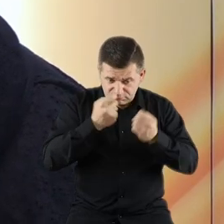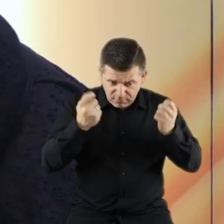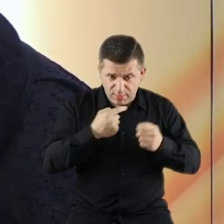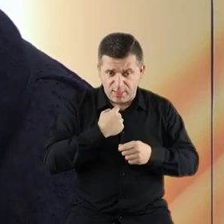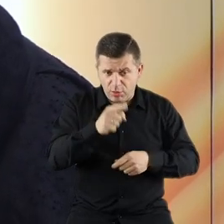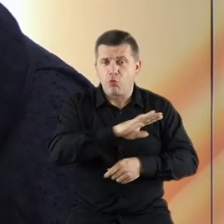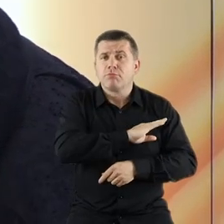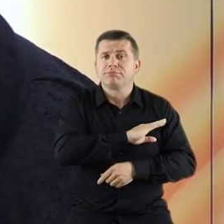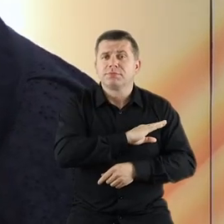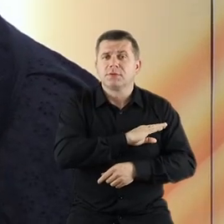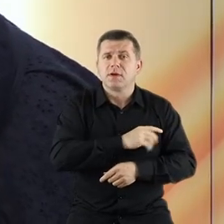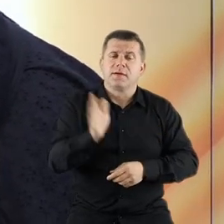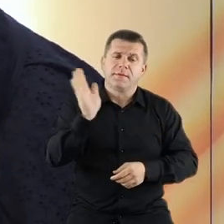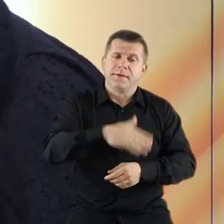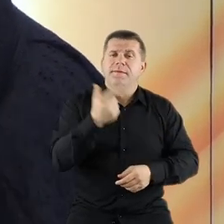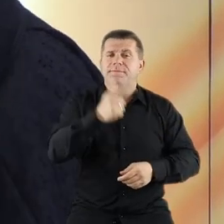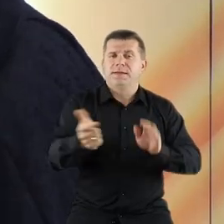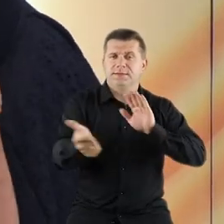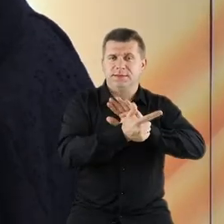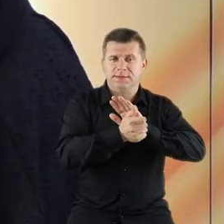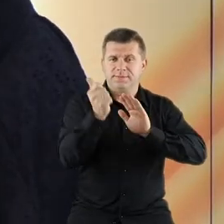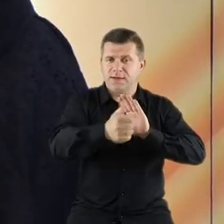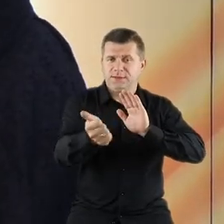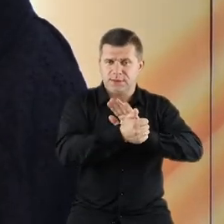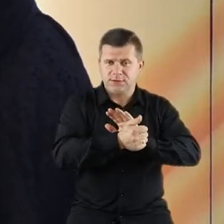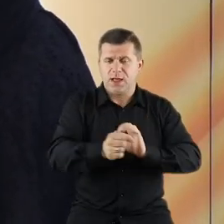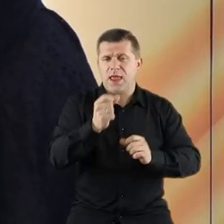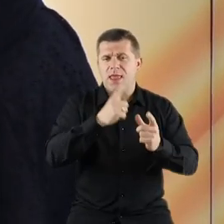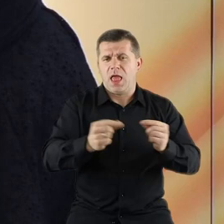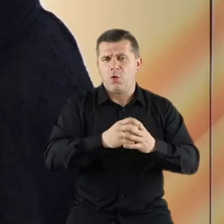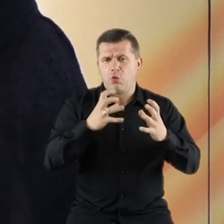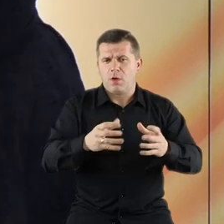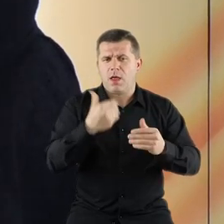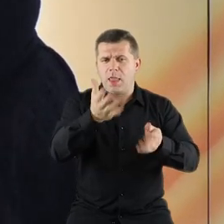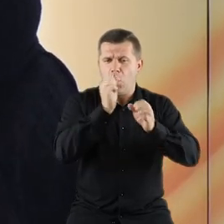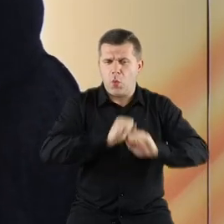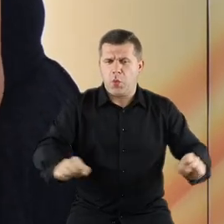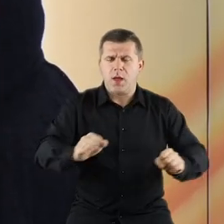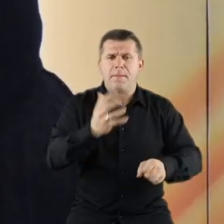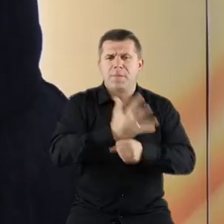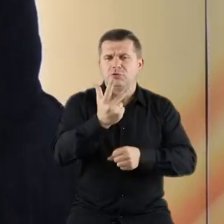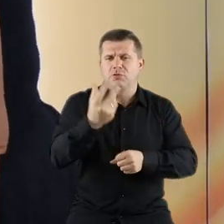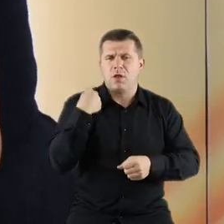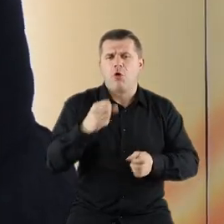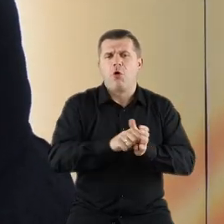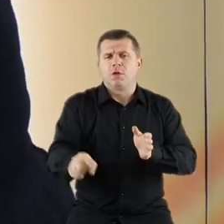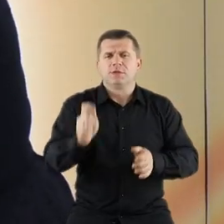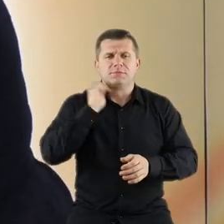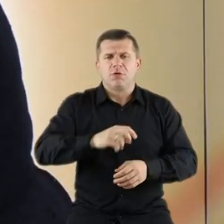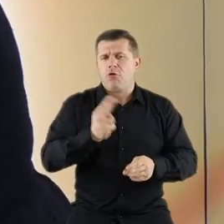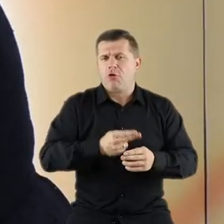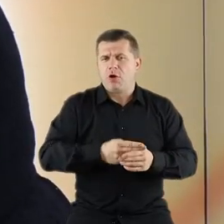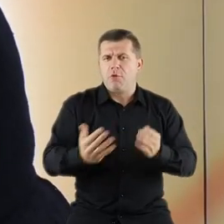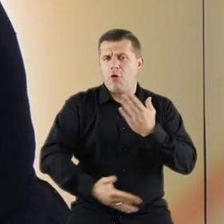umrzeć 2016 kurze jajko miało ocalić 54-latka od śmiertelnej choroby